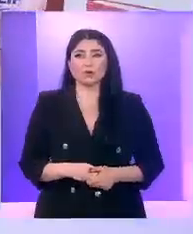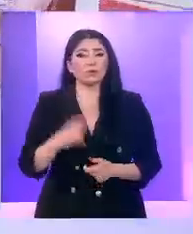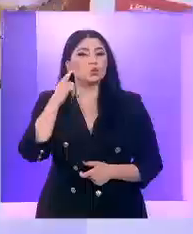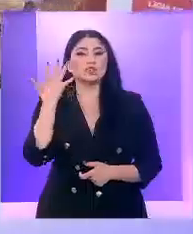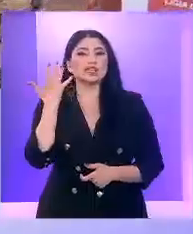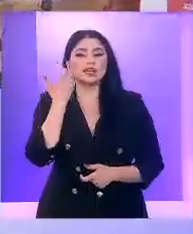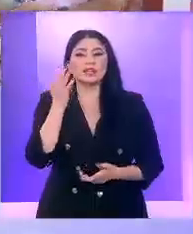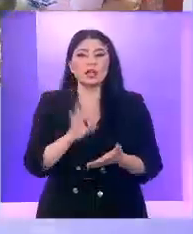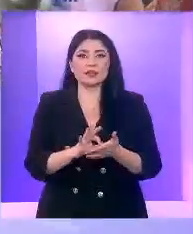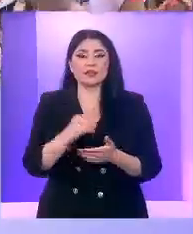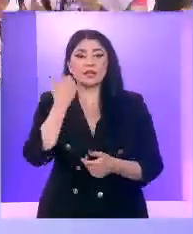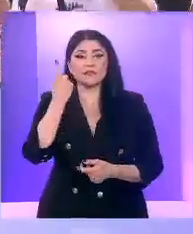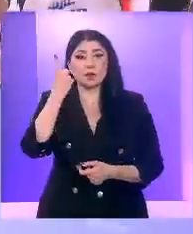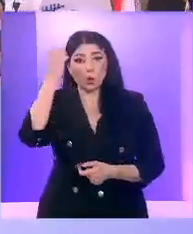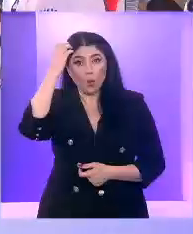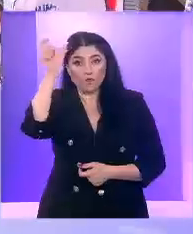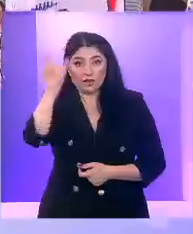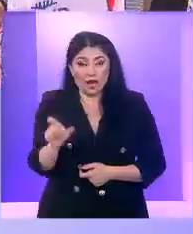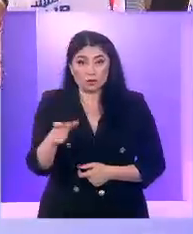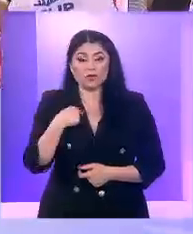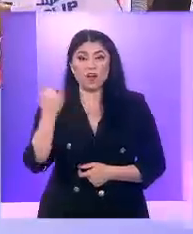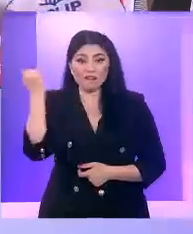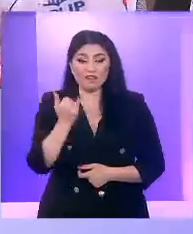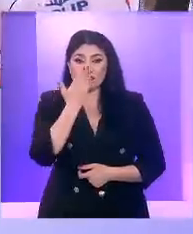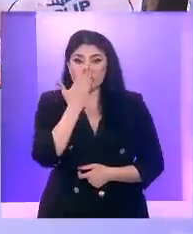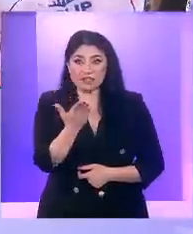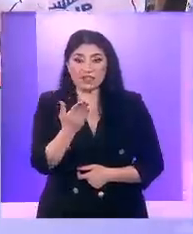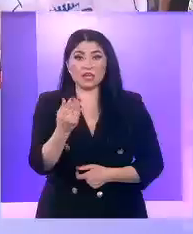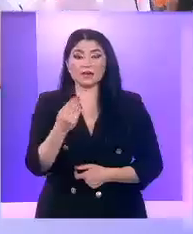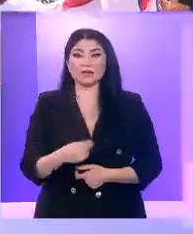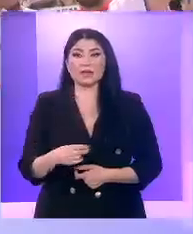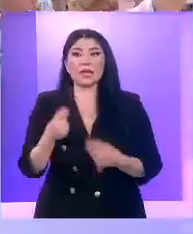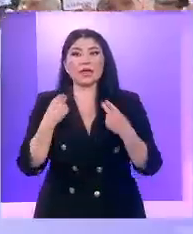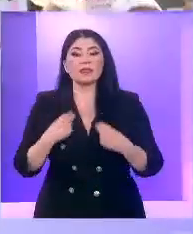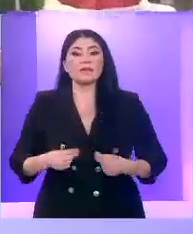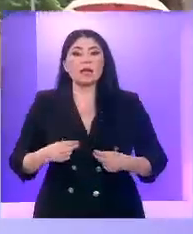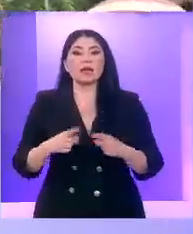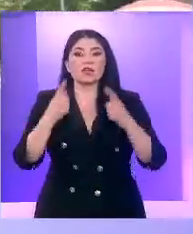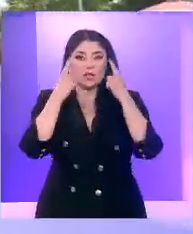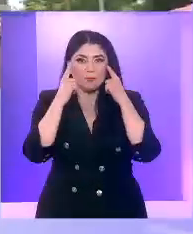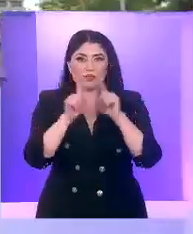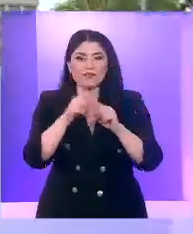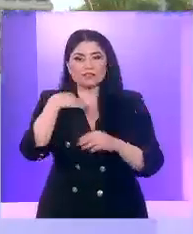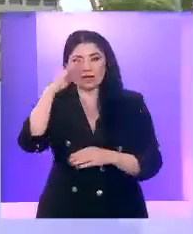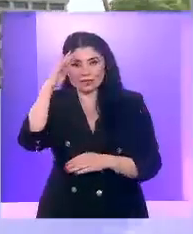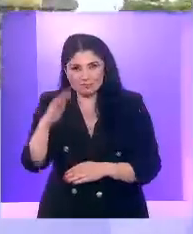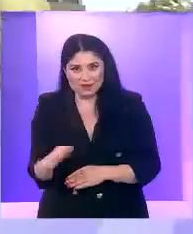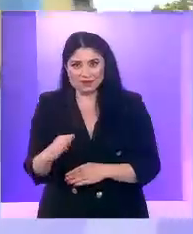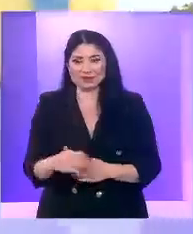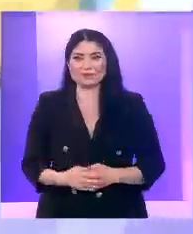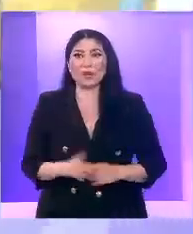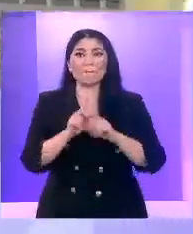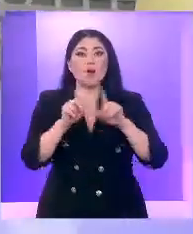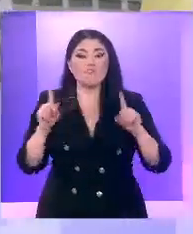școli. Când vine guvernantul în fața noastră, cum vin demnitarii în Japonia și se pleacă în fața noastră așa. Profesorul în